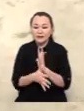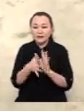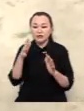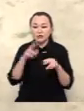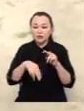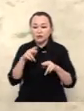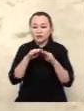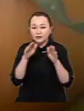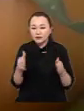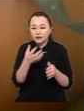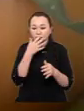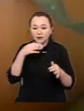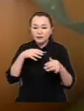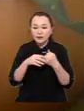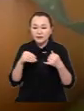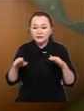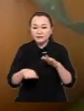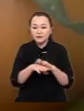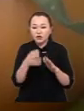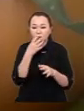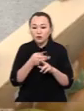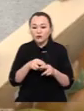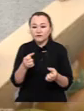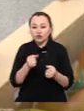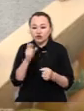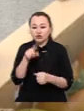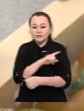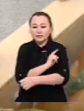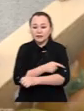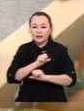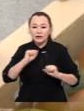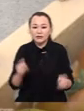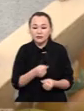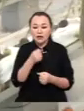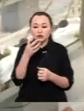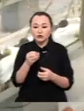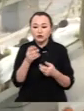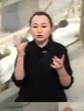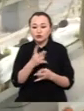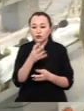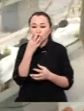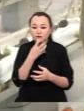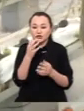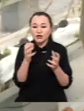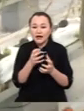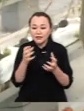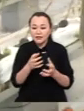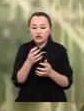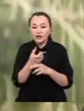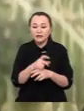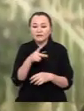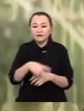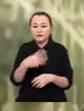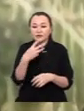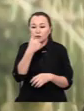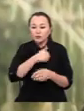Строить траншейные теплоподземные теплицы, которые выдерживают даже самые сильные холода. Кроме того, нужны и овощехранилища. В 2023